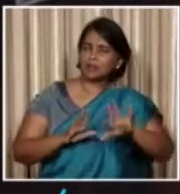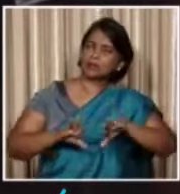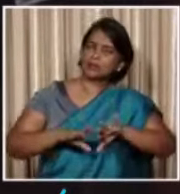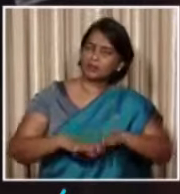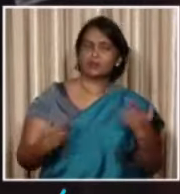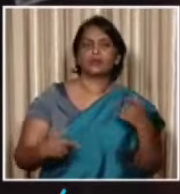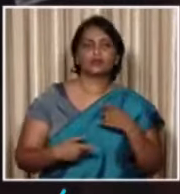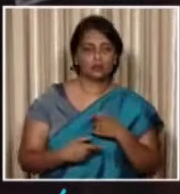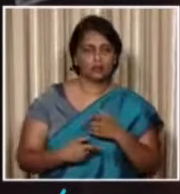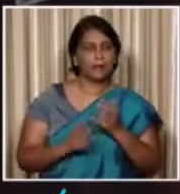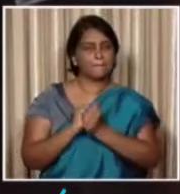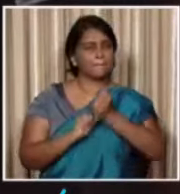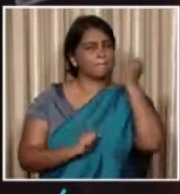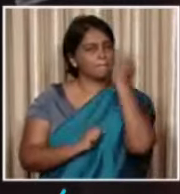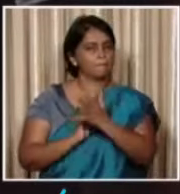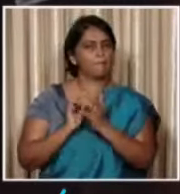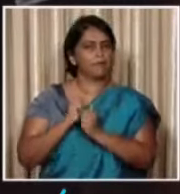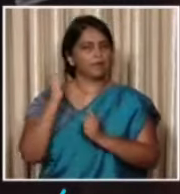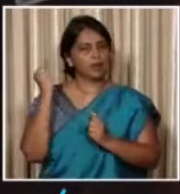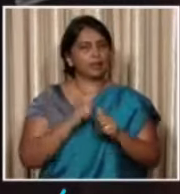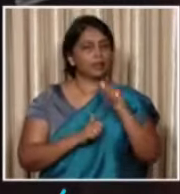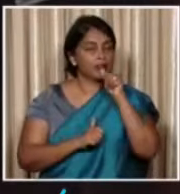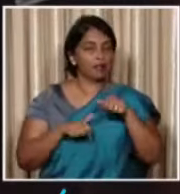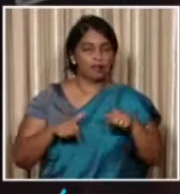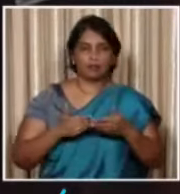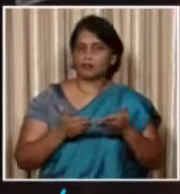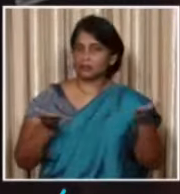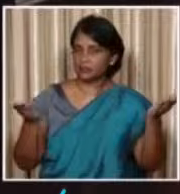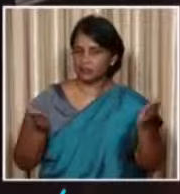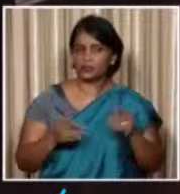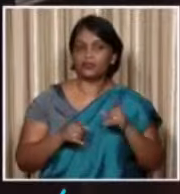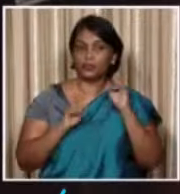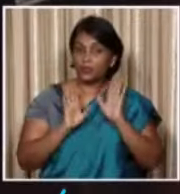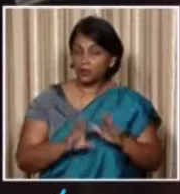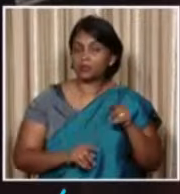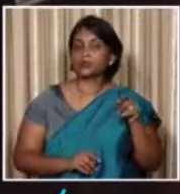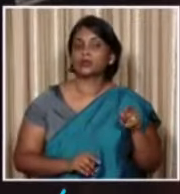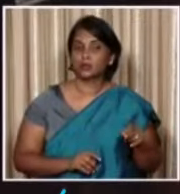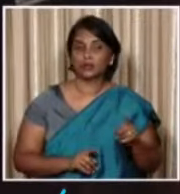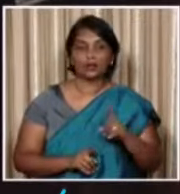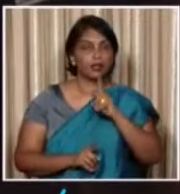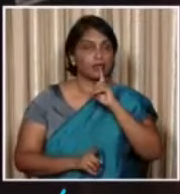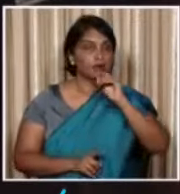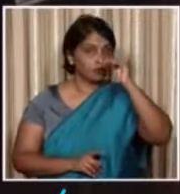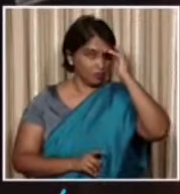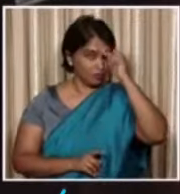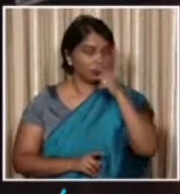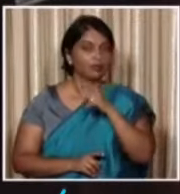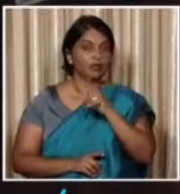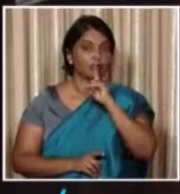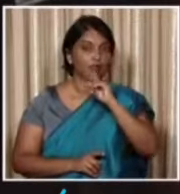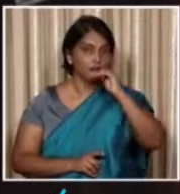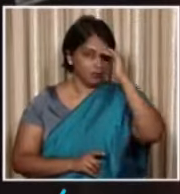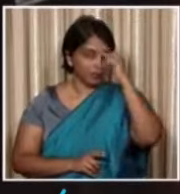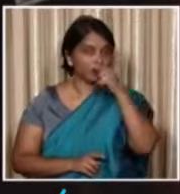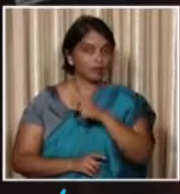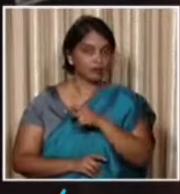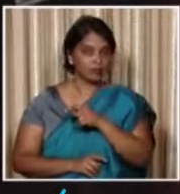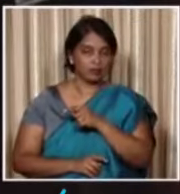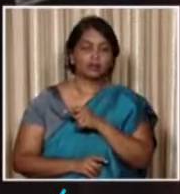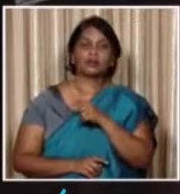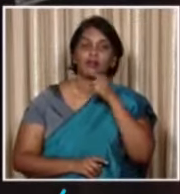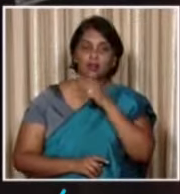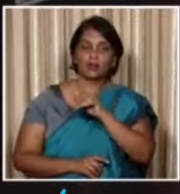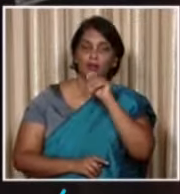කොට මඩ ගහනවා මේකයි අද සිද්ධ වෙලා තියෙන්නේ එනිසා නමුත් කථානායකතුමාට කථානායකතුමා මේ